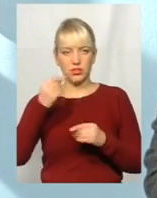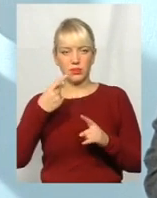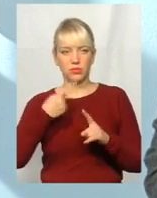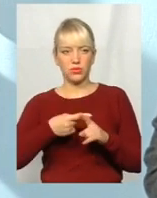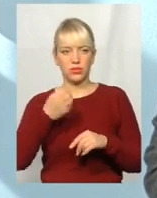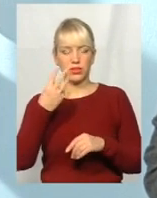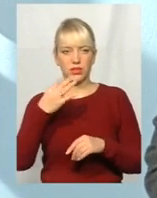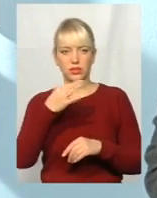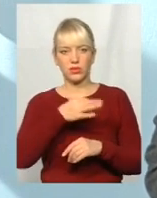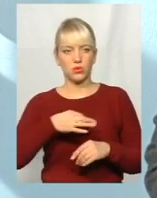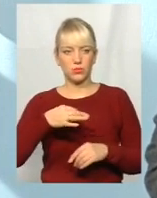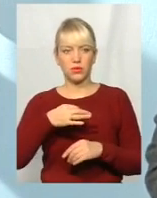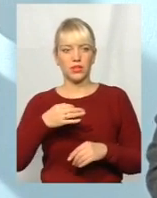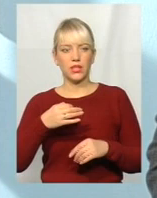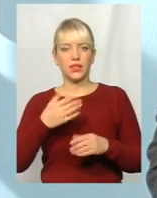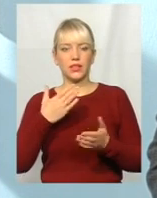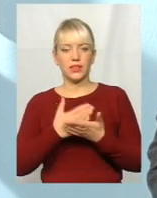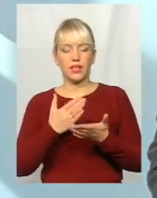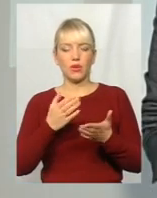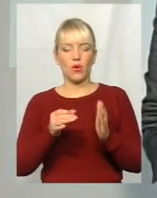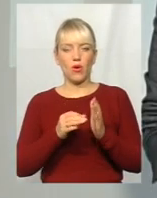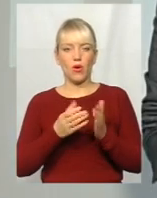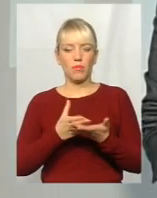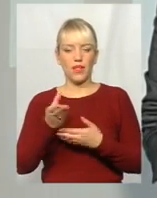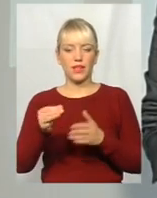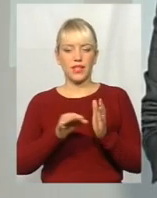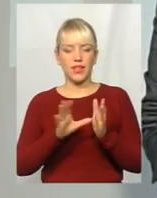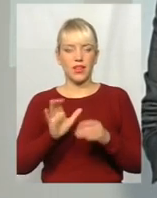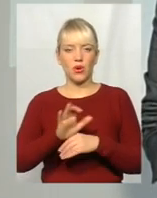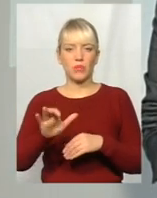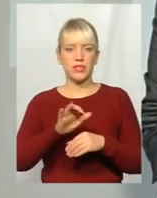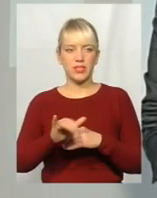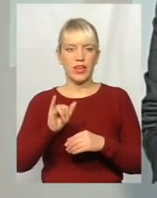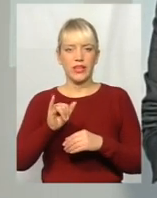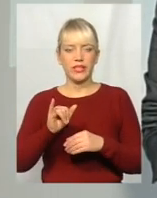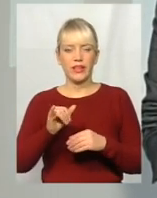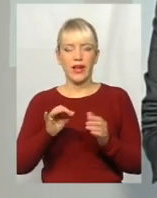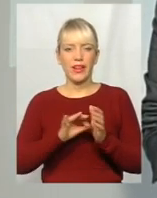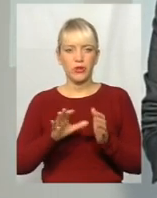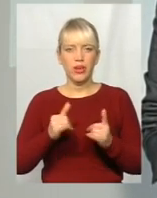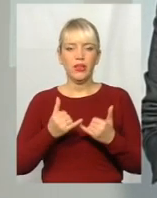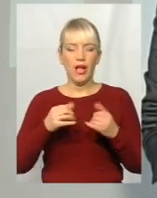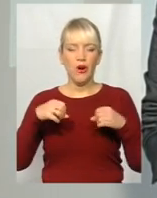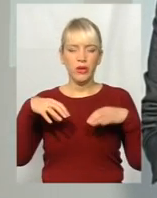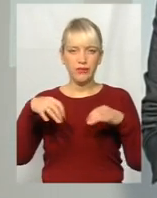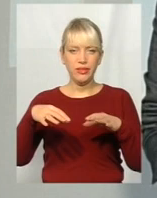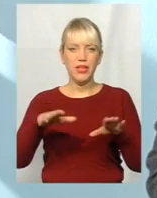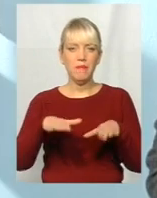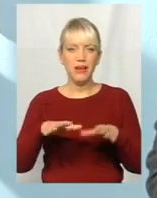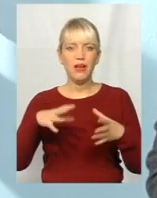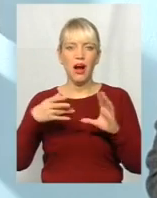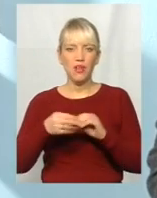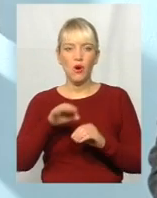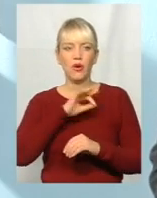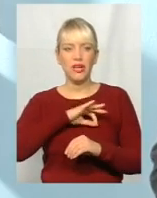13 копійок. Є оплата енергопостачання для ліфтів і є електроенергія для освітлення місць загального користування.